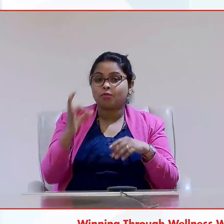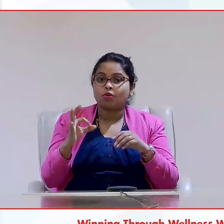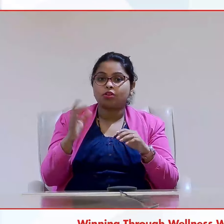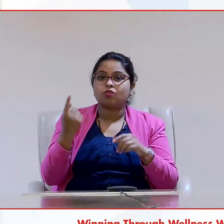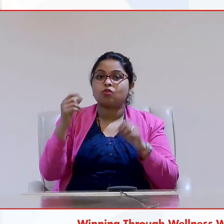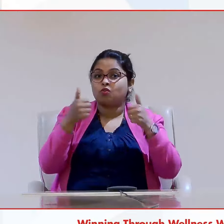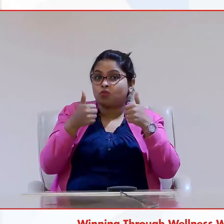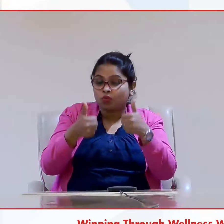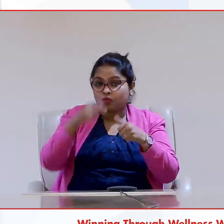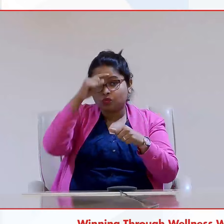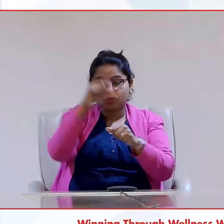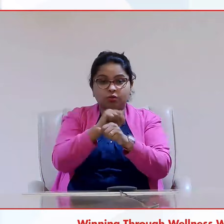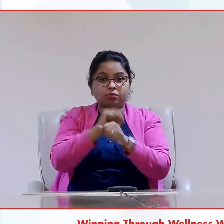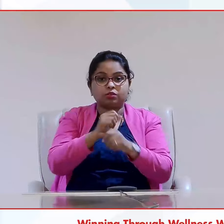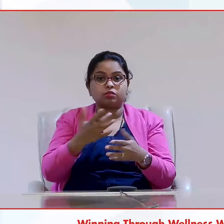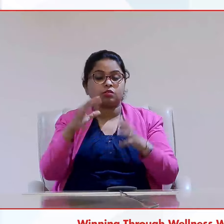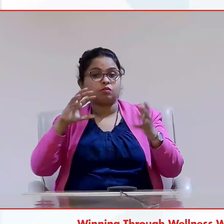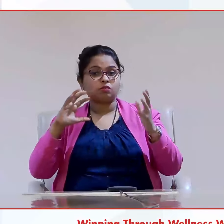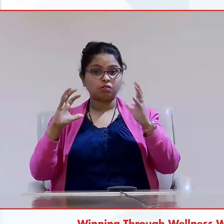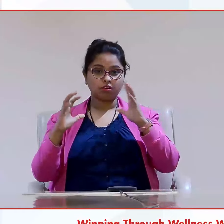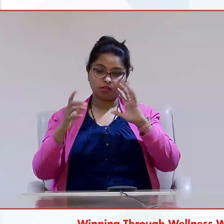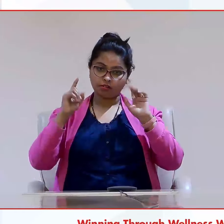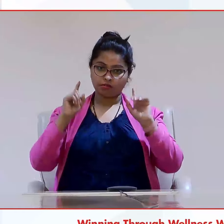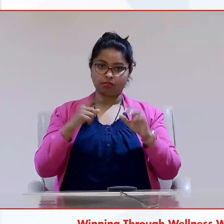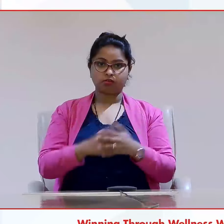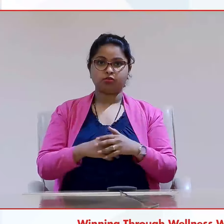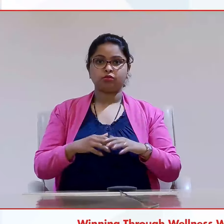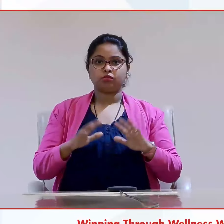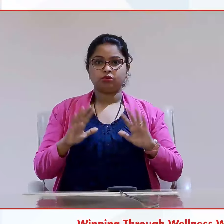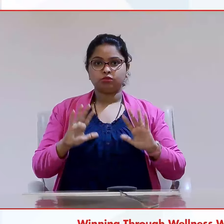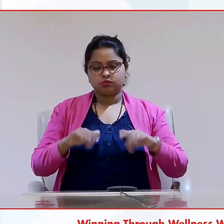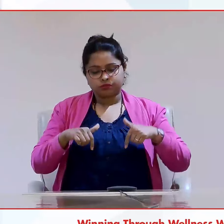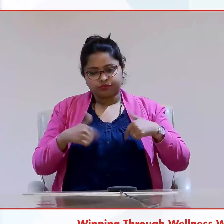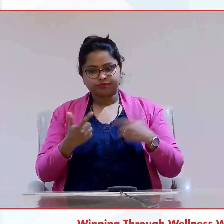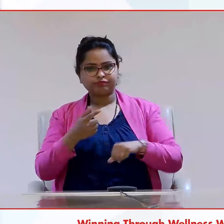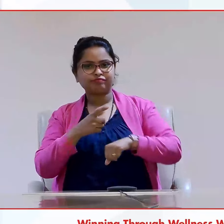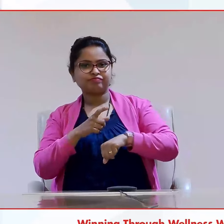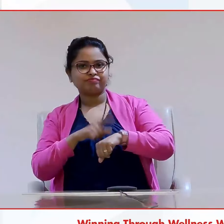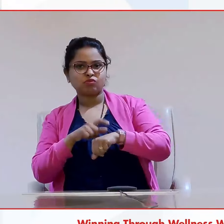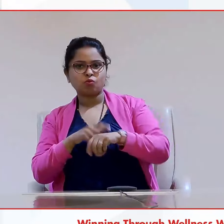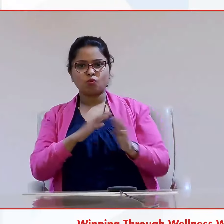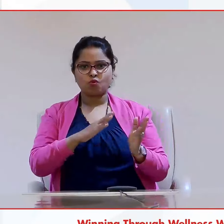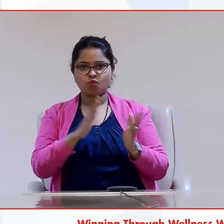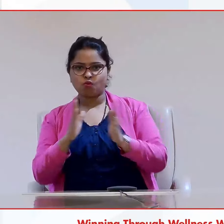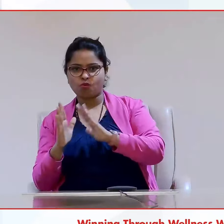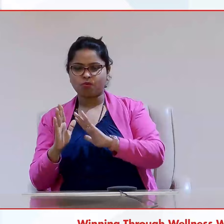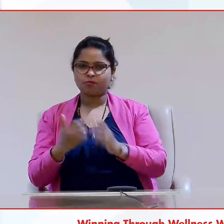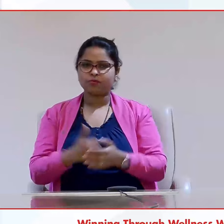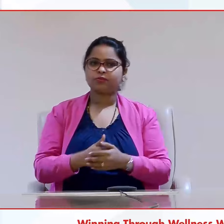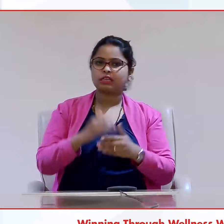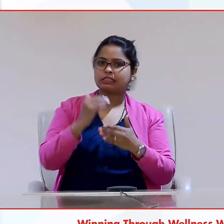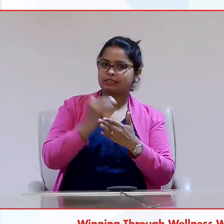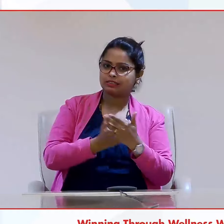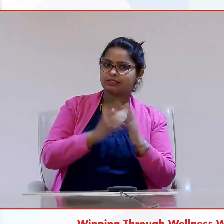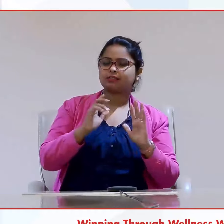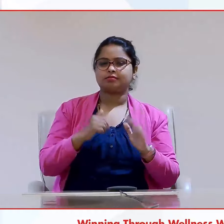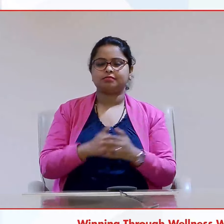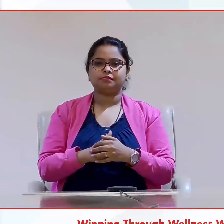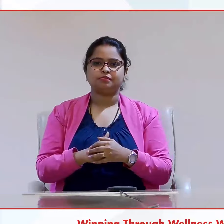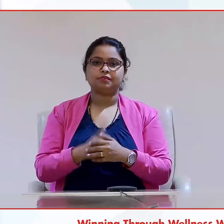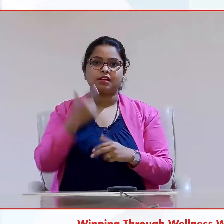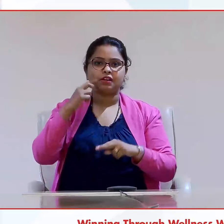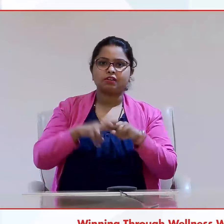गुड वर्कप्लेस एनवायरमेंट इज आल्सो टू सेवर ईच मोमेंट. एंड लास्ट मोस्ट इम्पॉर्टेंट वन, इफ